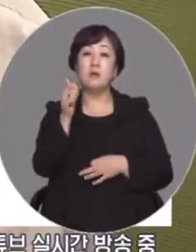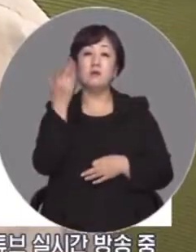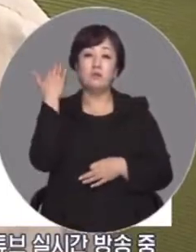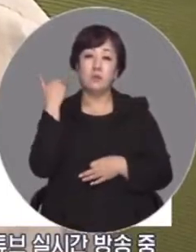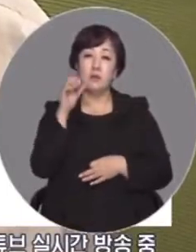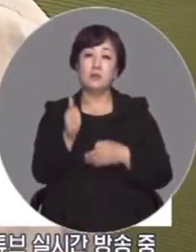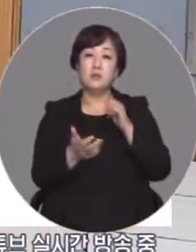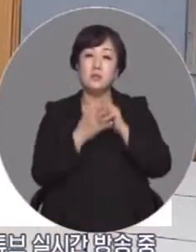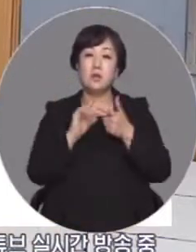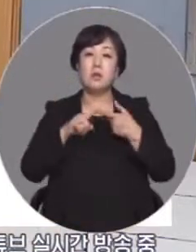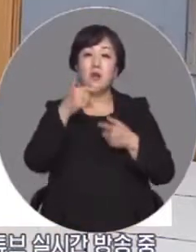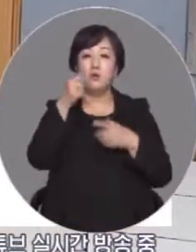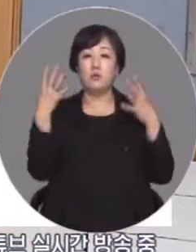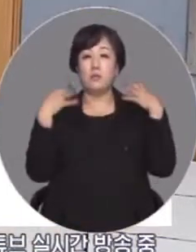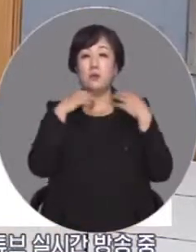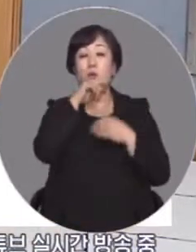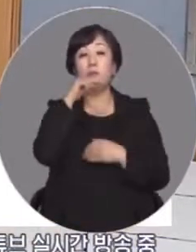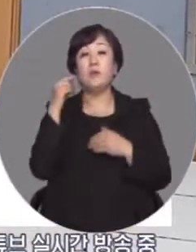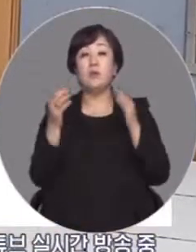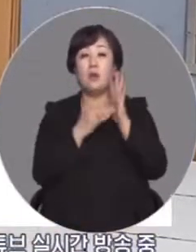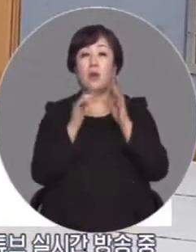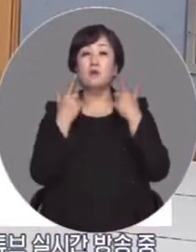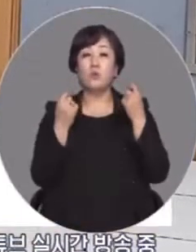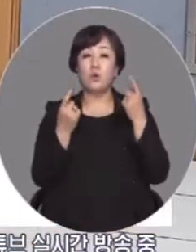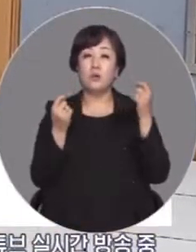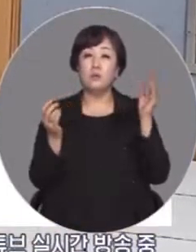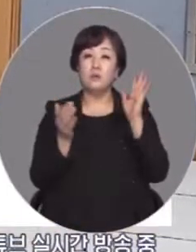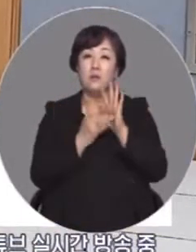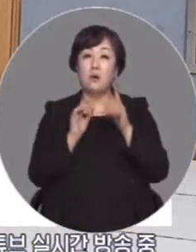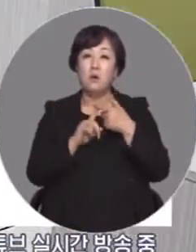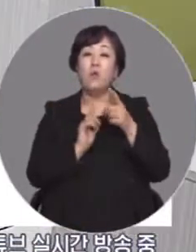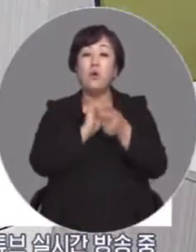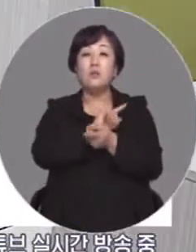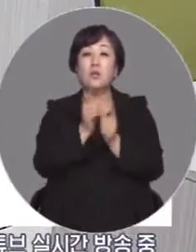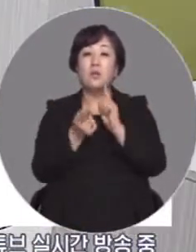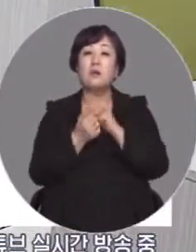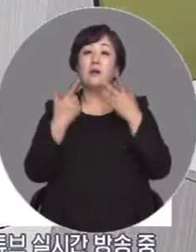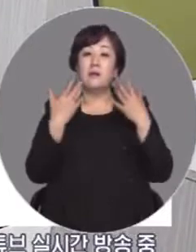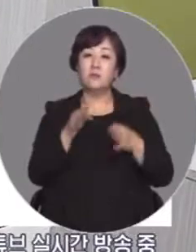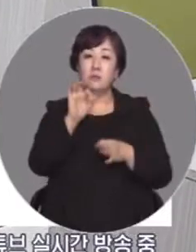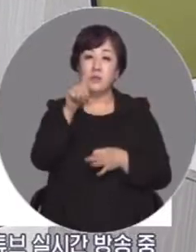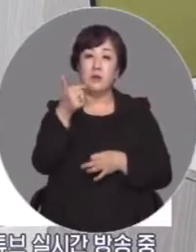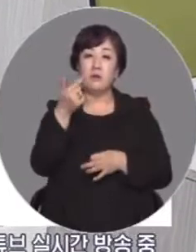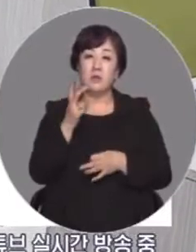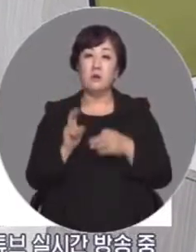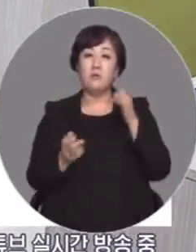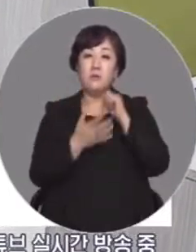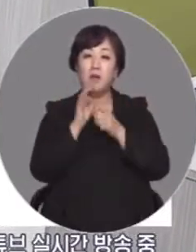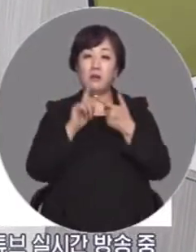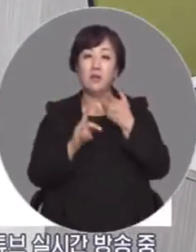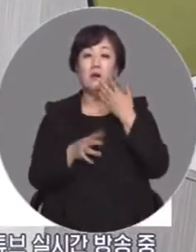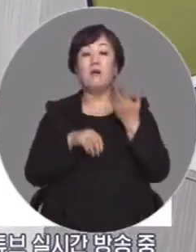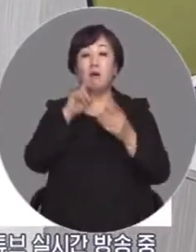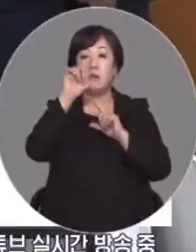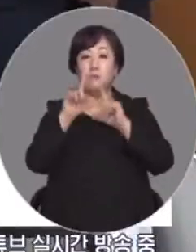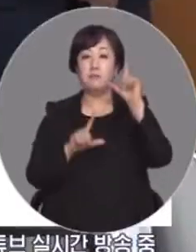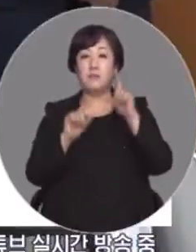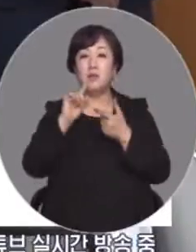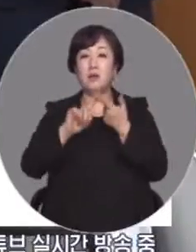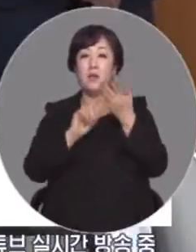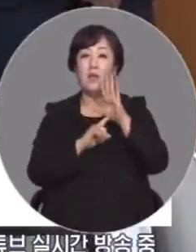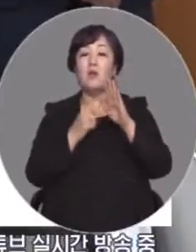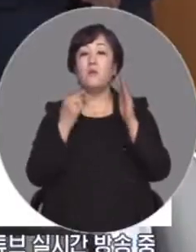혐의로 구민들이 피해를 받고 있다며 구청장 권한대행을 지낸 김석겸 민주당 예비후보도 입장을